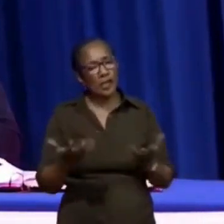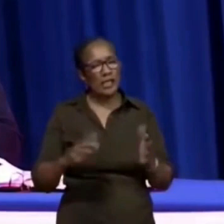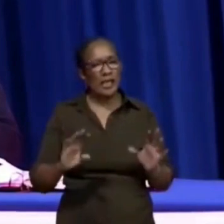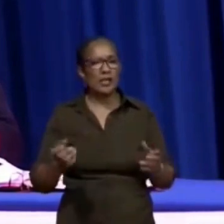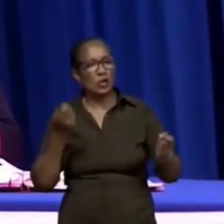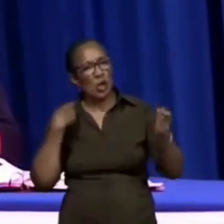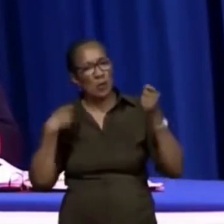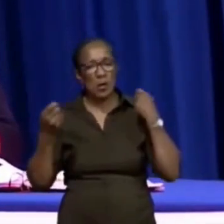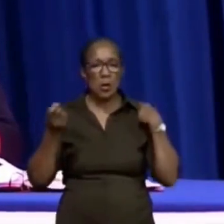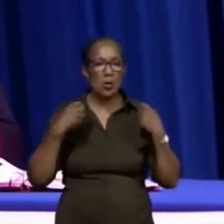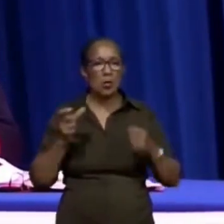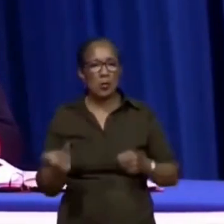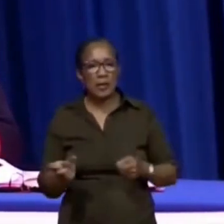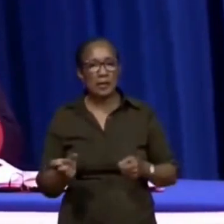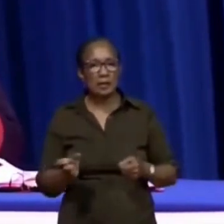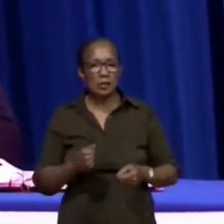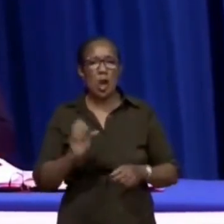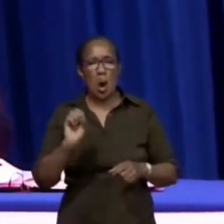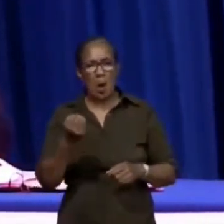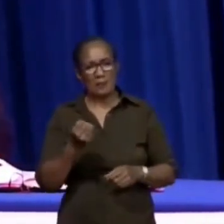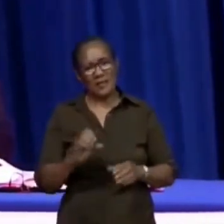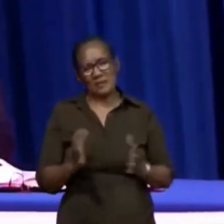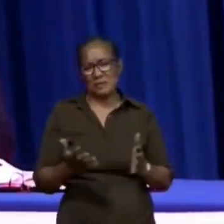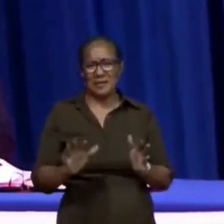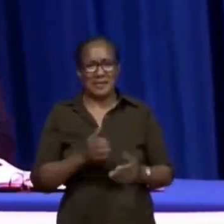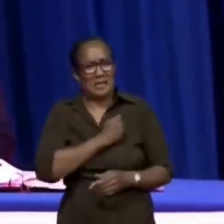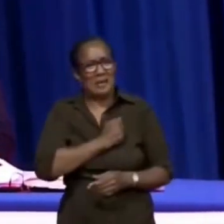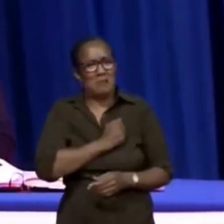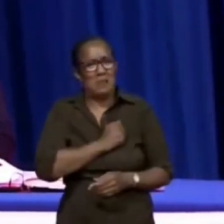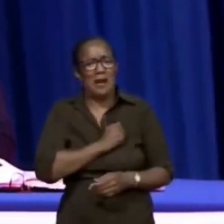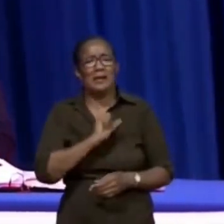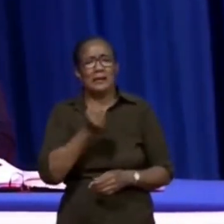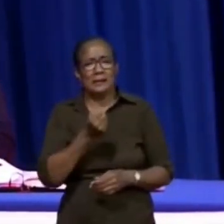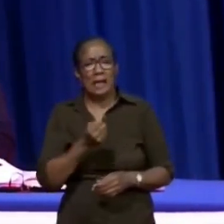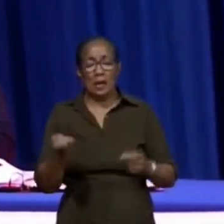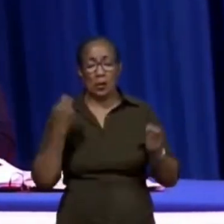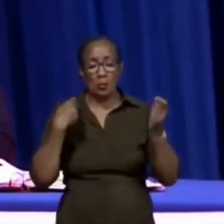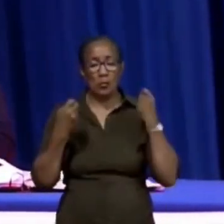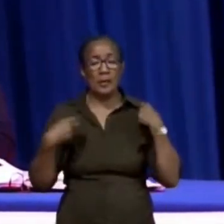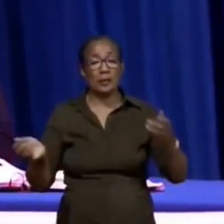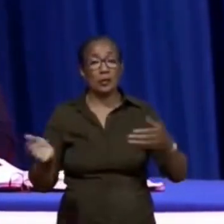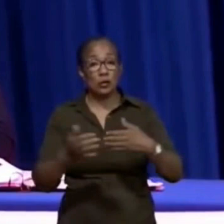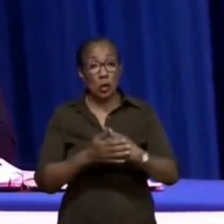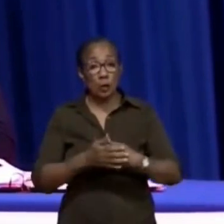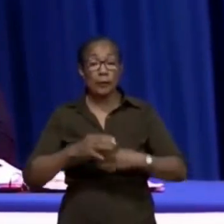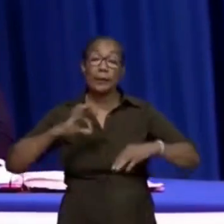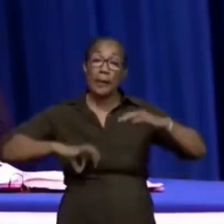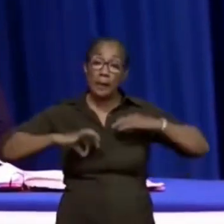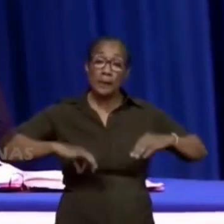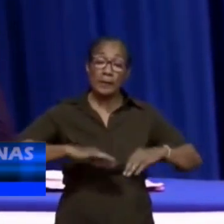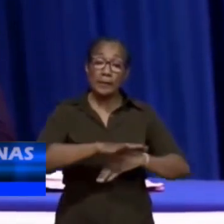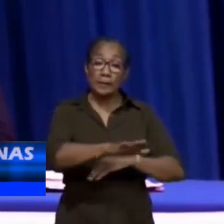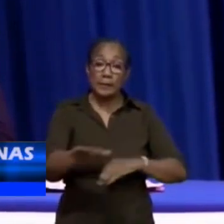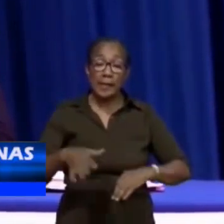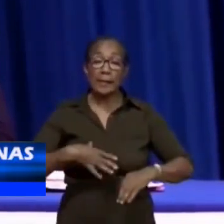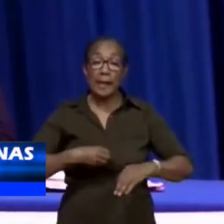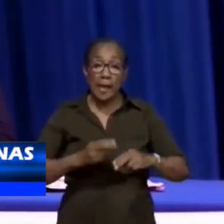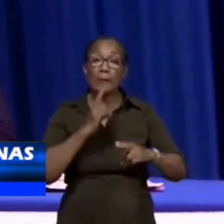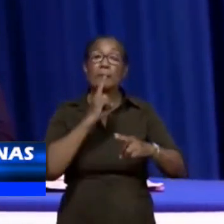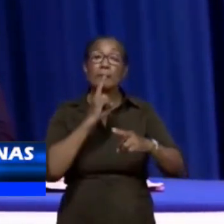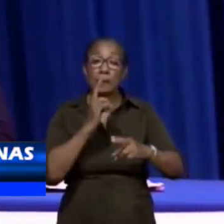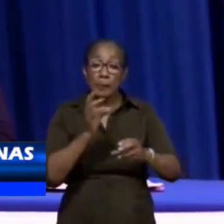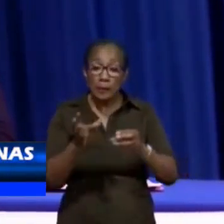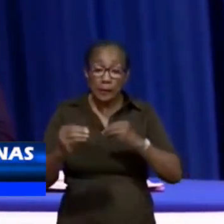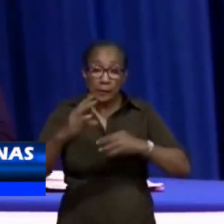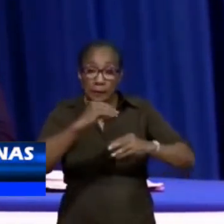winkeliers waarschijnlijk of vermoedelijk uit angst de deuren hebben gesloten. Het ministerie heeft het meteen opgepakt, de gesprekken